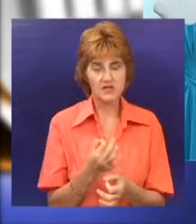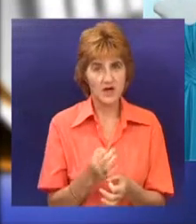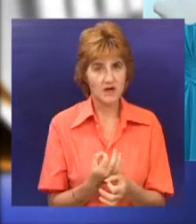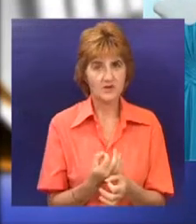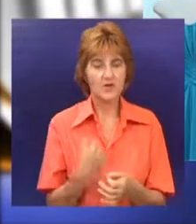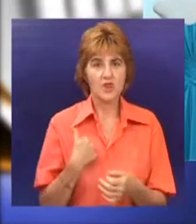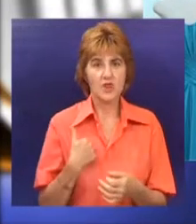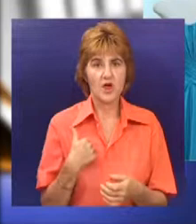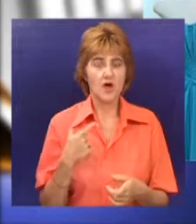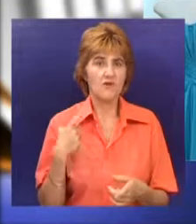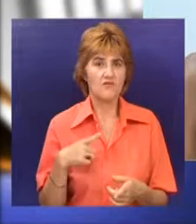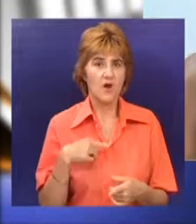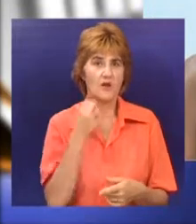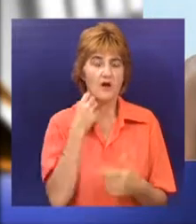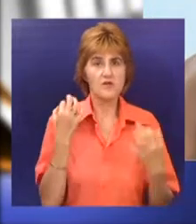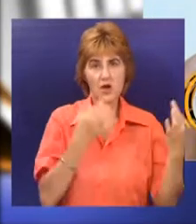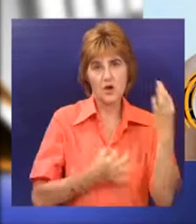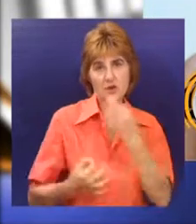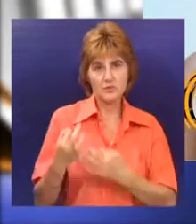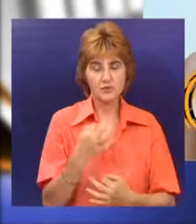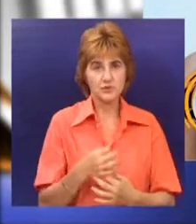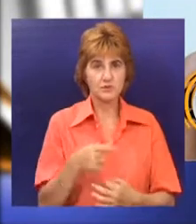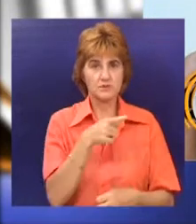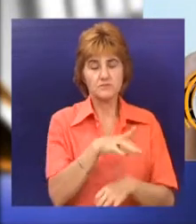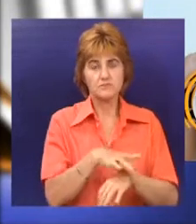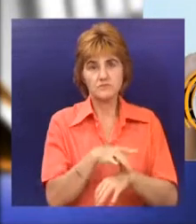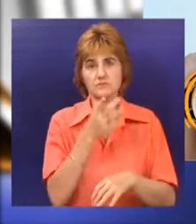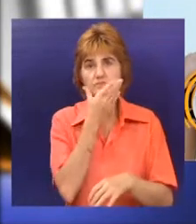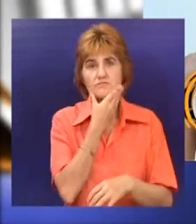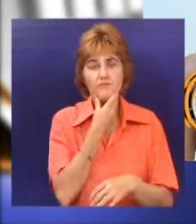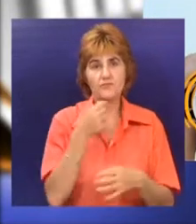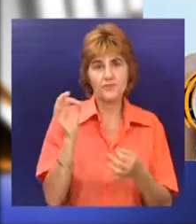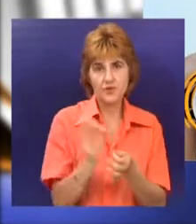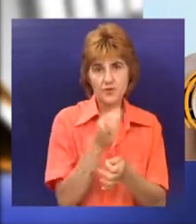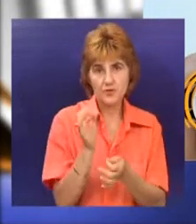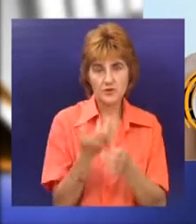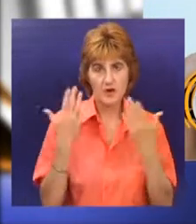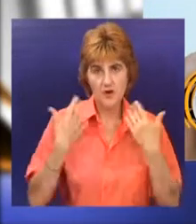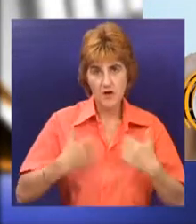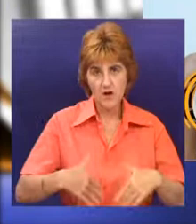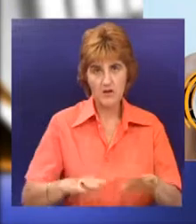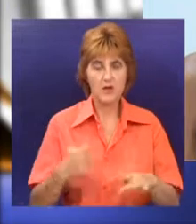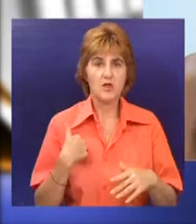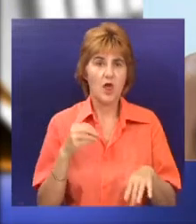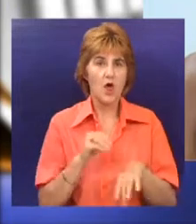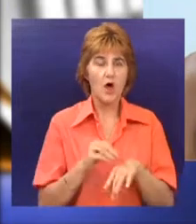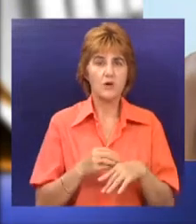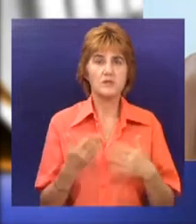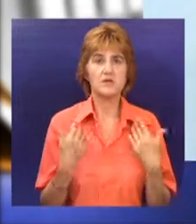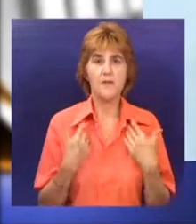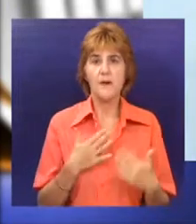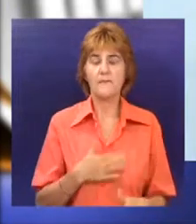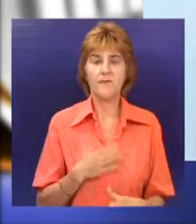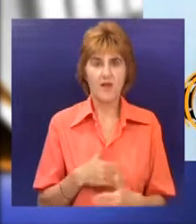uvek uživam kada nosim njene kreacije. Impresionirana sam njenim kreacijama. Osjećam se prijatno i lagodno u svemu onome što